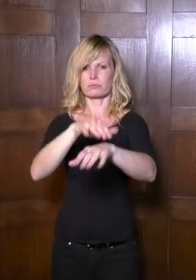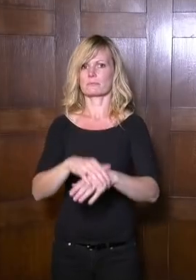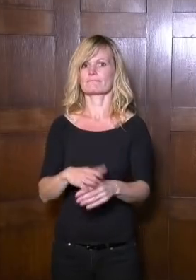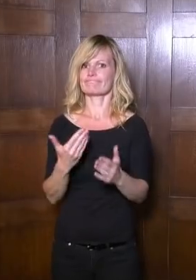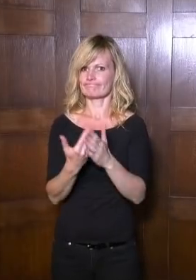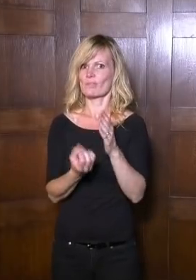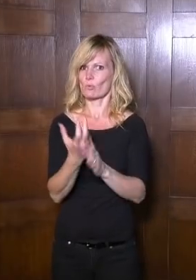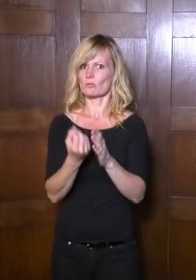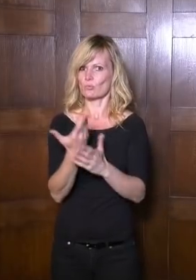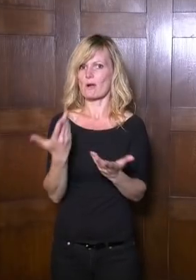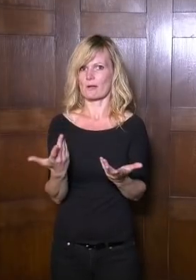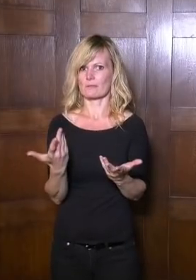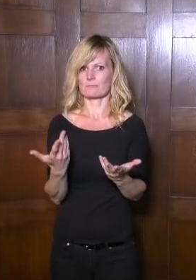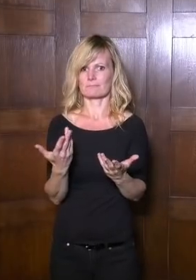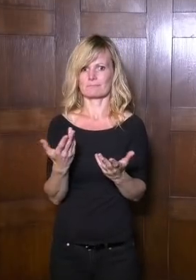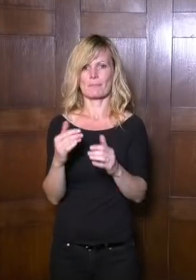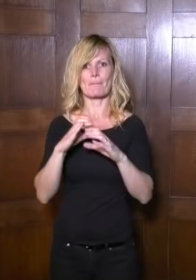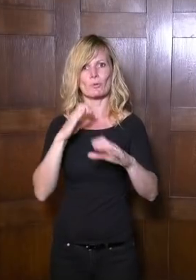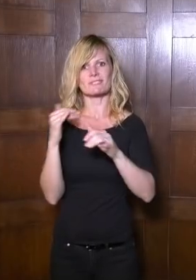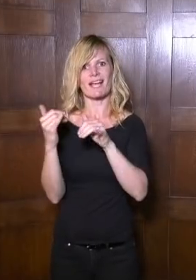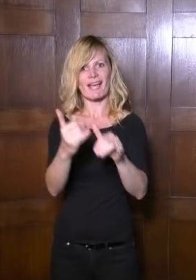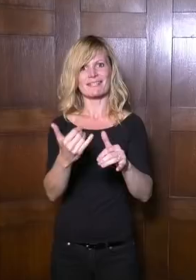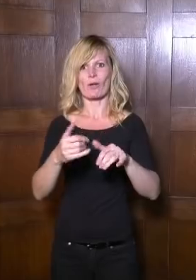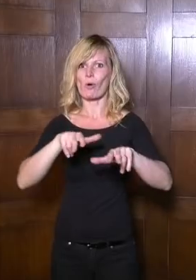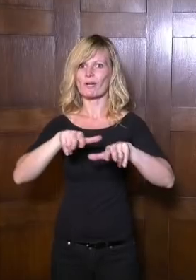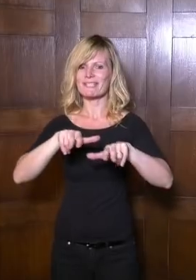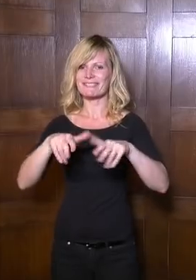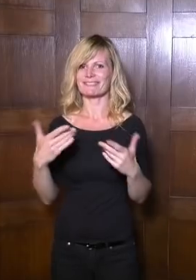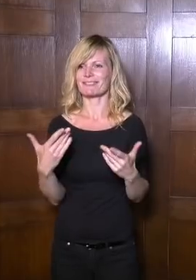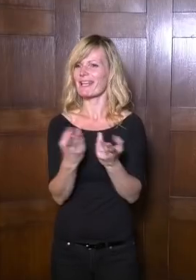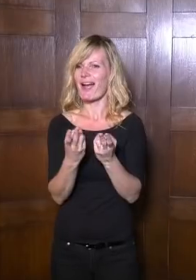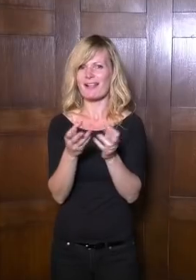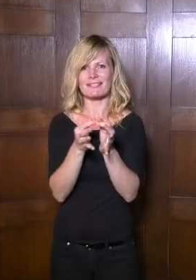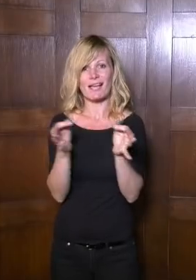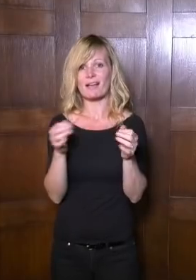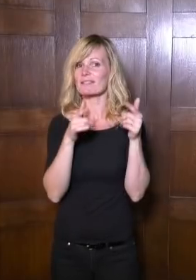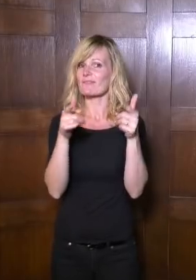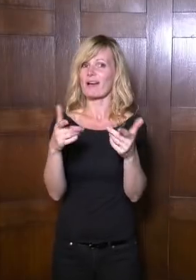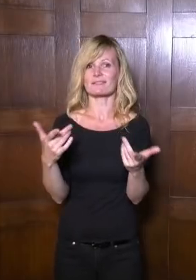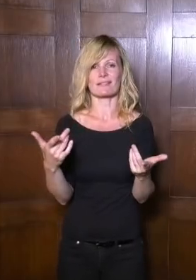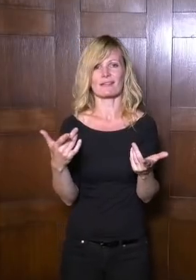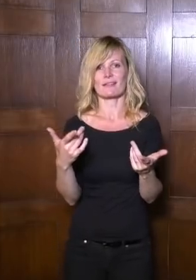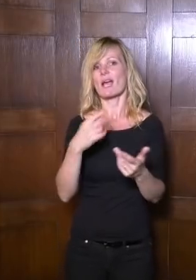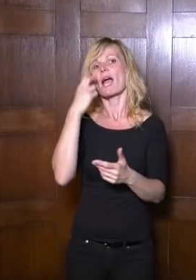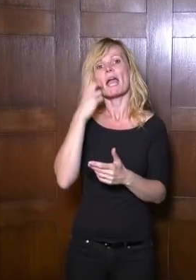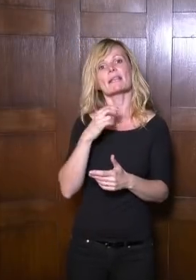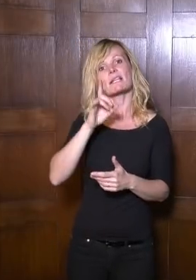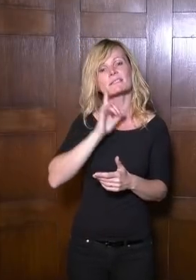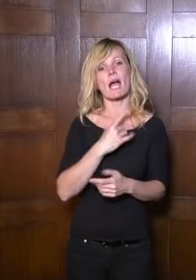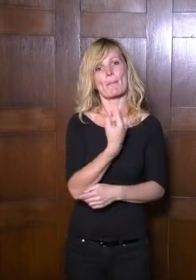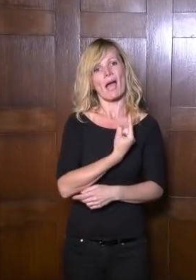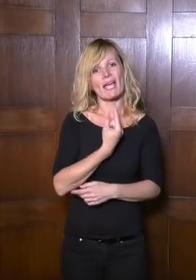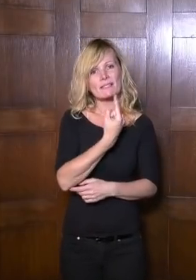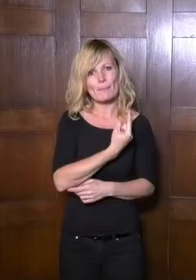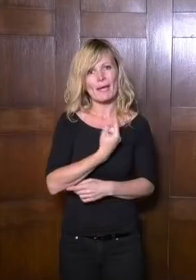von Reisen, die ja wirklich eine Kultur ist, das organisierte Reisen, sei es eine Tagesfahrt, wo eine ältere Dame in Einsamkeit zu Hause lebt und kaputt